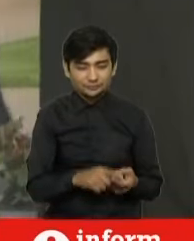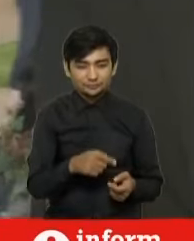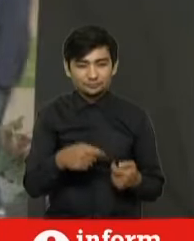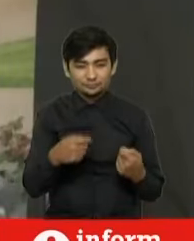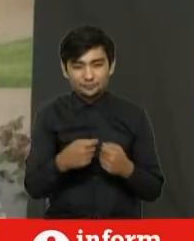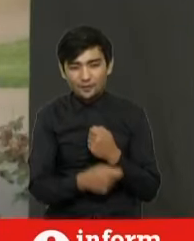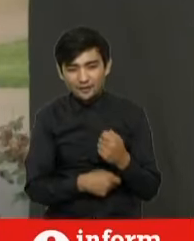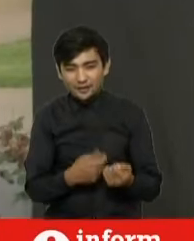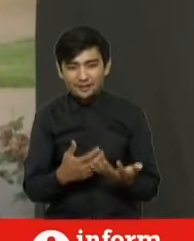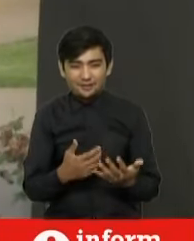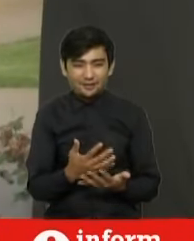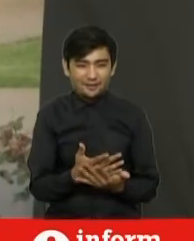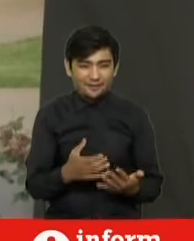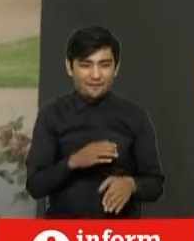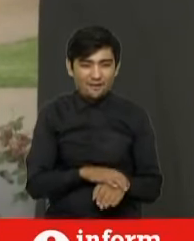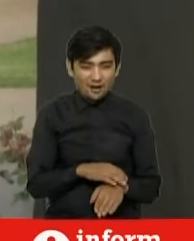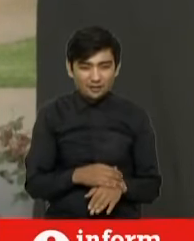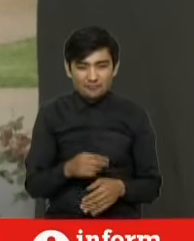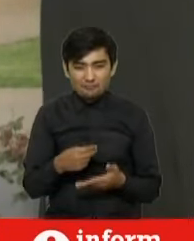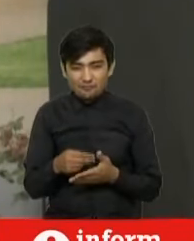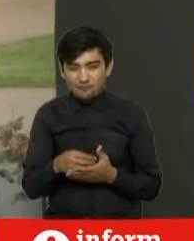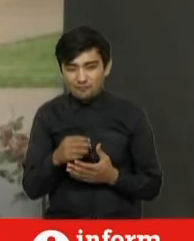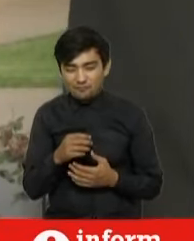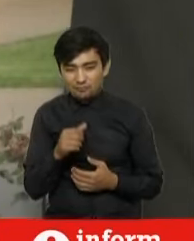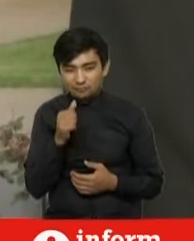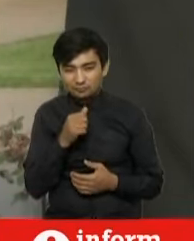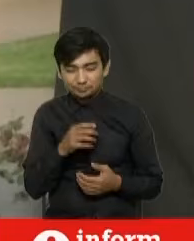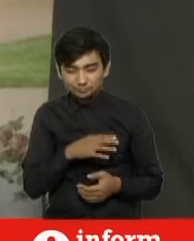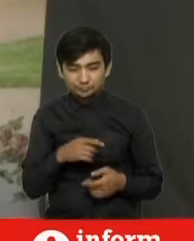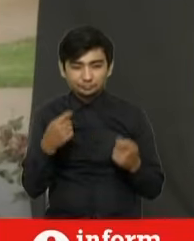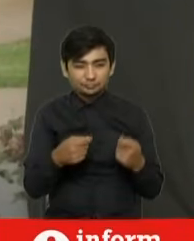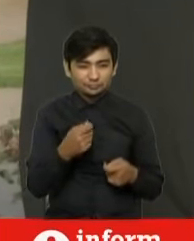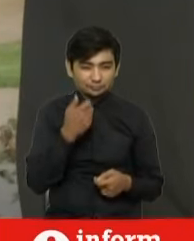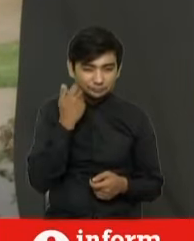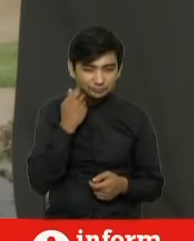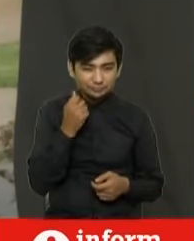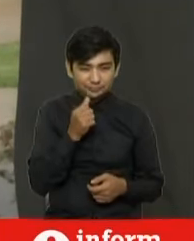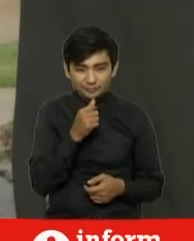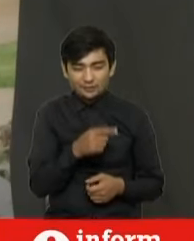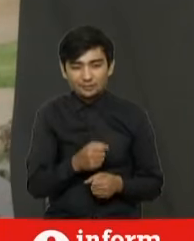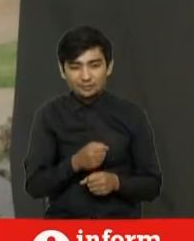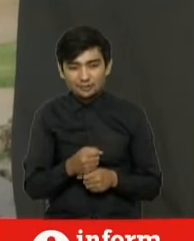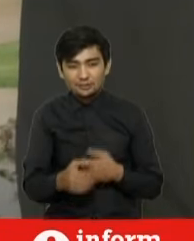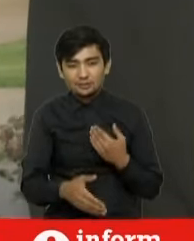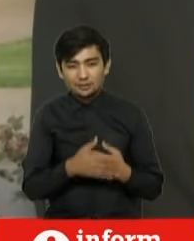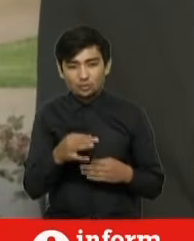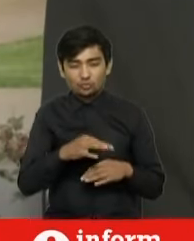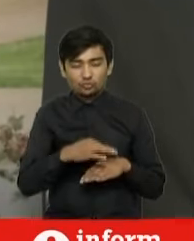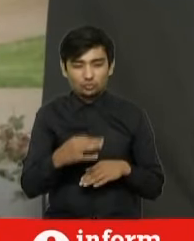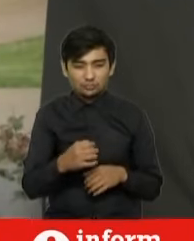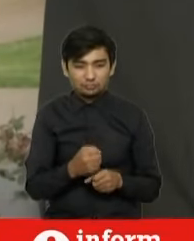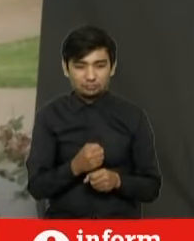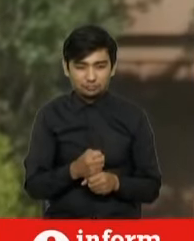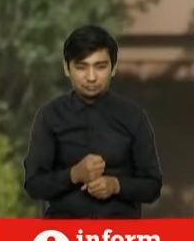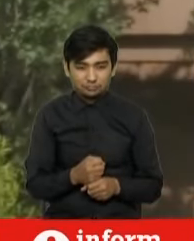тауарларды және жаңағы контрафактілік өнімдердің пайдалану жөніндегі қылмыстық жазаны қатаңдату жөнінде